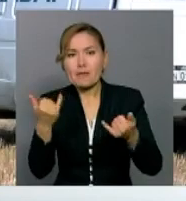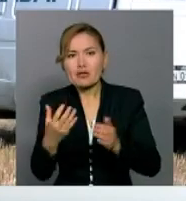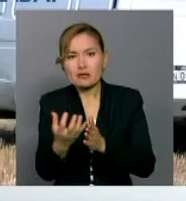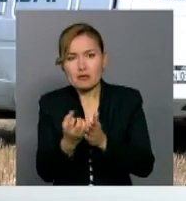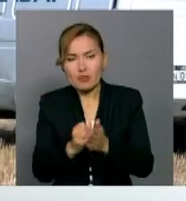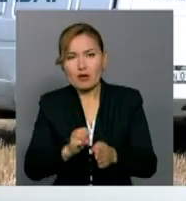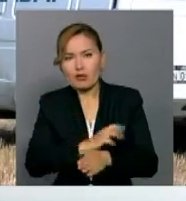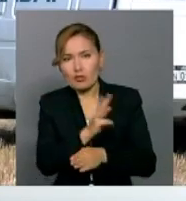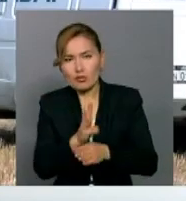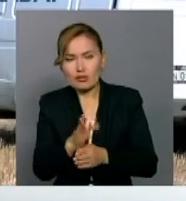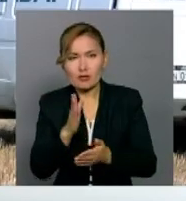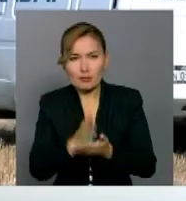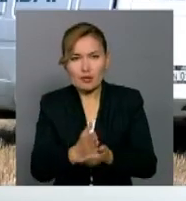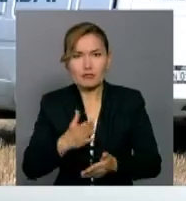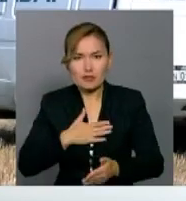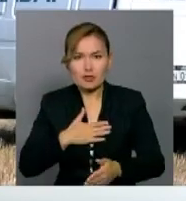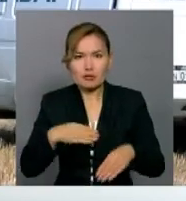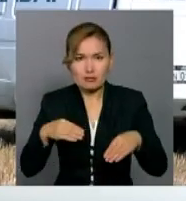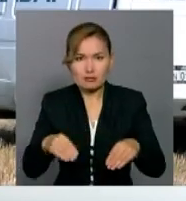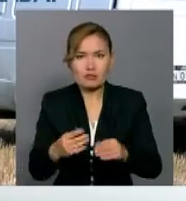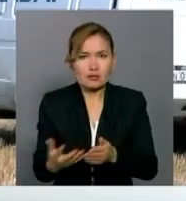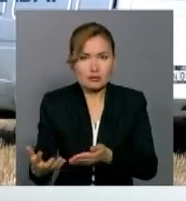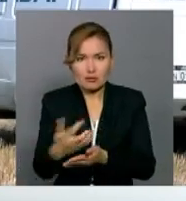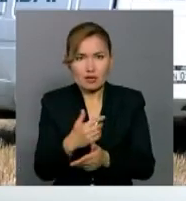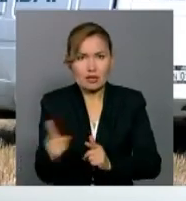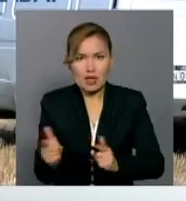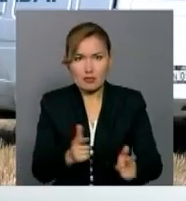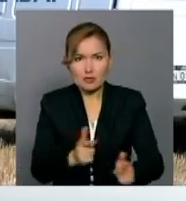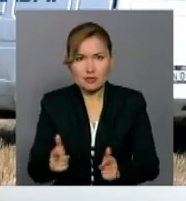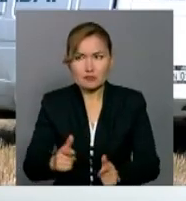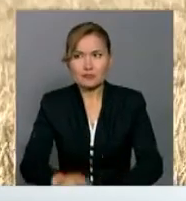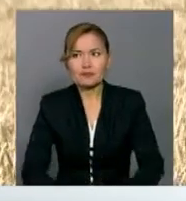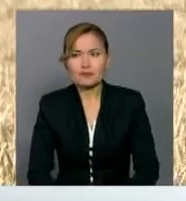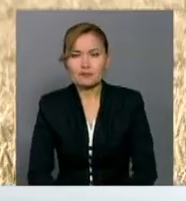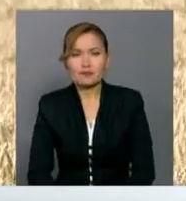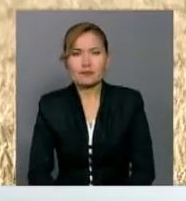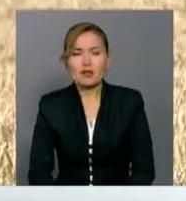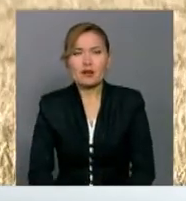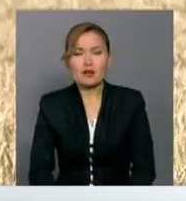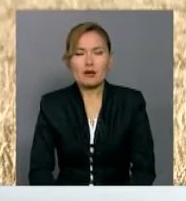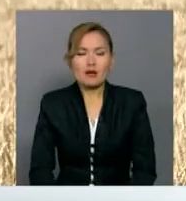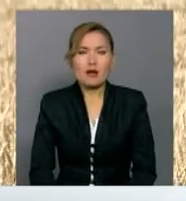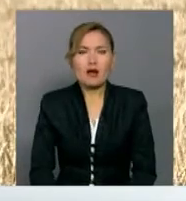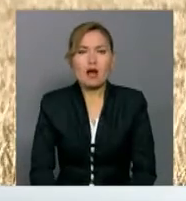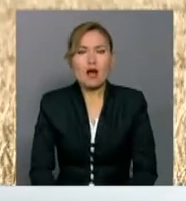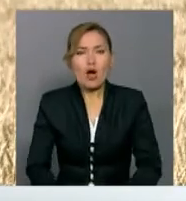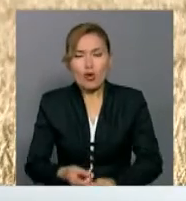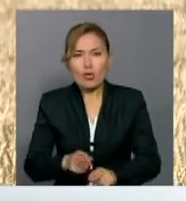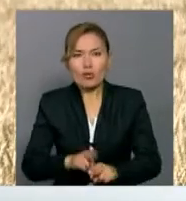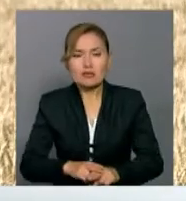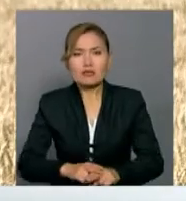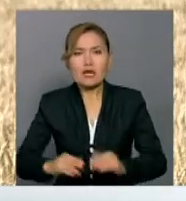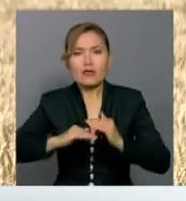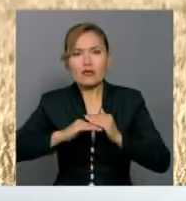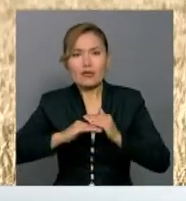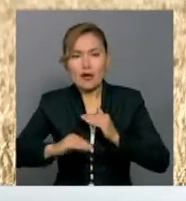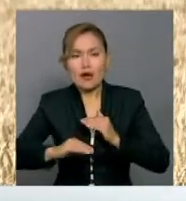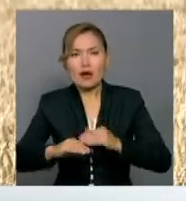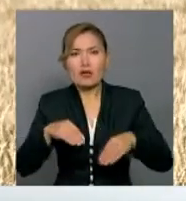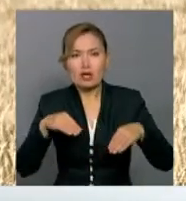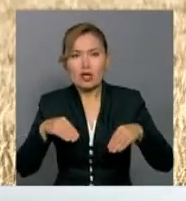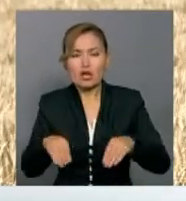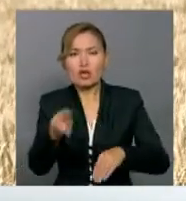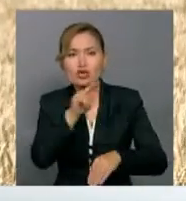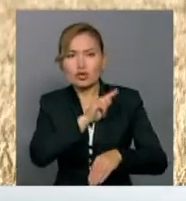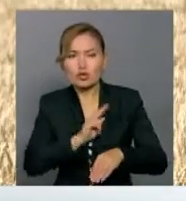етілді. Біз науқанға дайынбыз. Сәтін салса, дала қосындағы жұмыстар енді екі